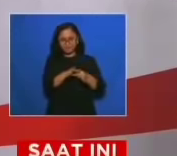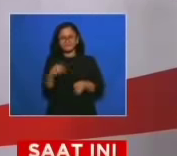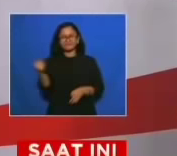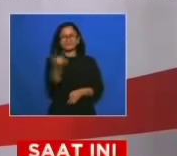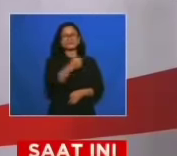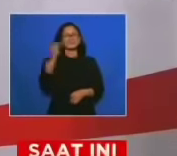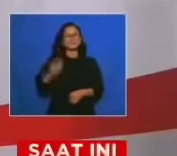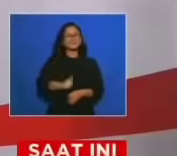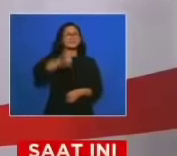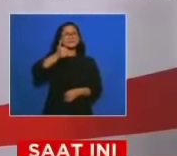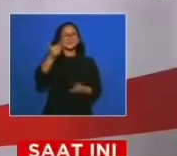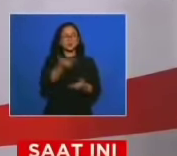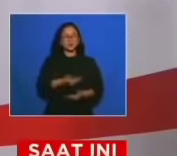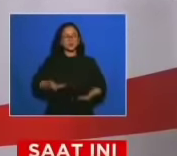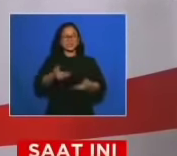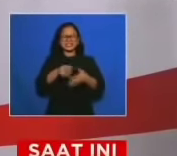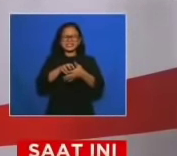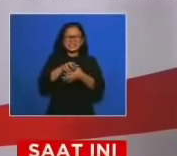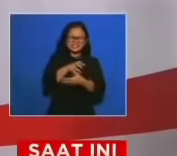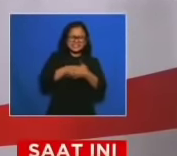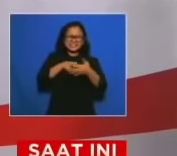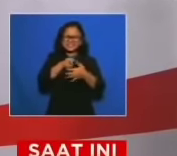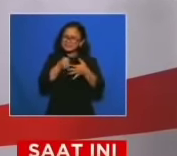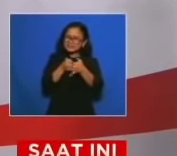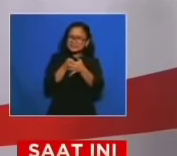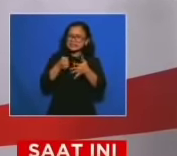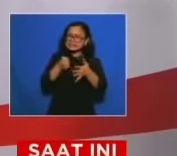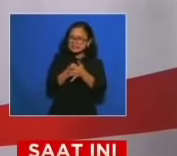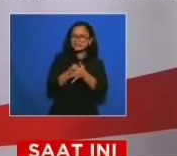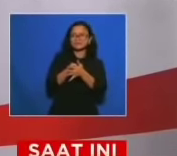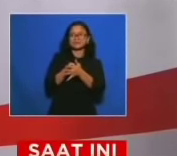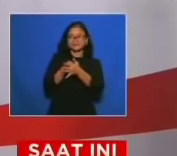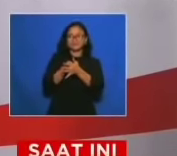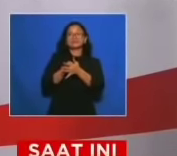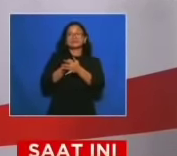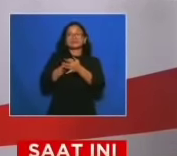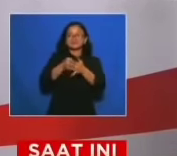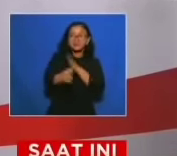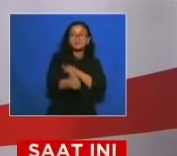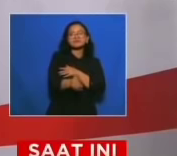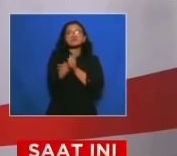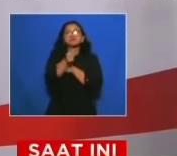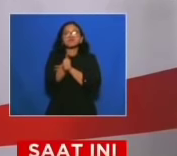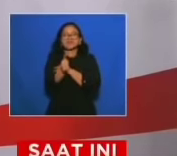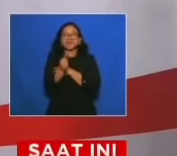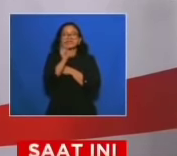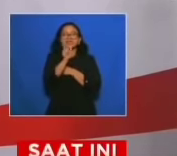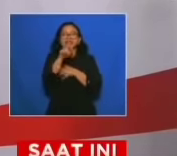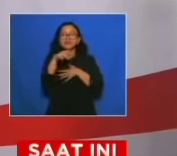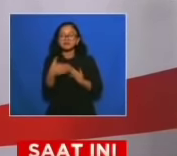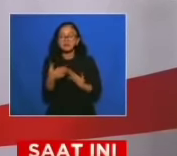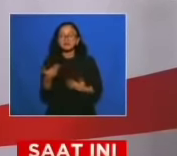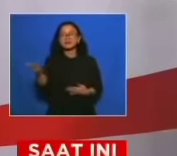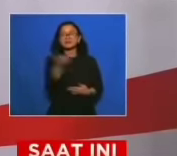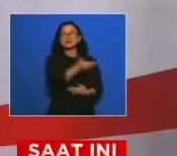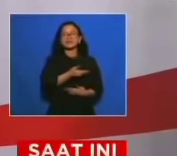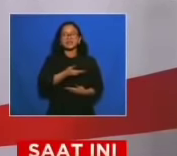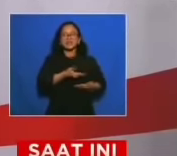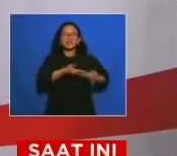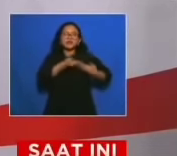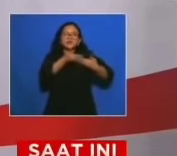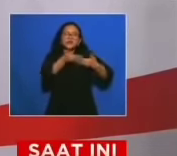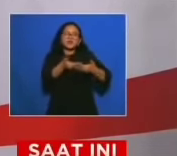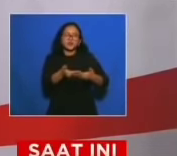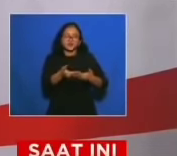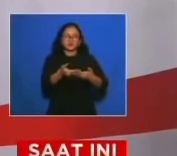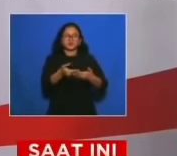melalui masa-masa sulit ini. Karena kita bersedia dengan tulus dan ikhlas untuk